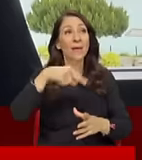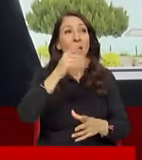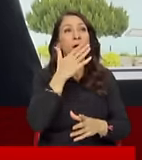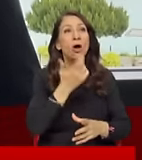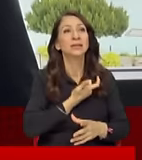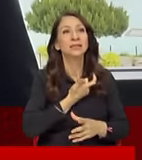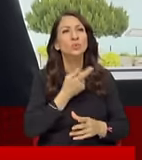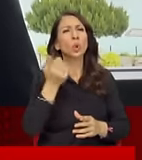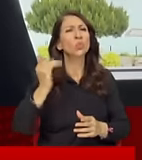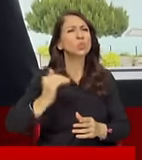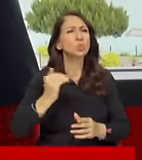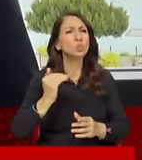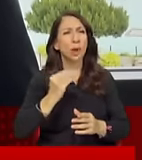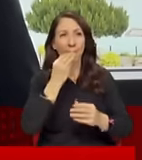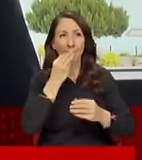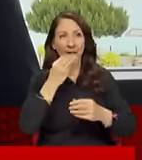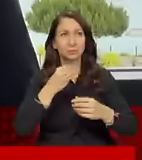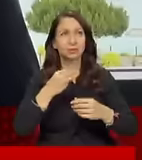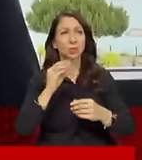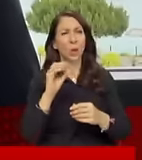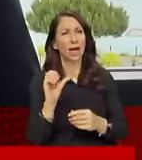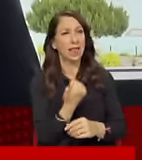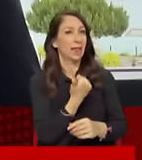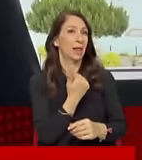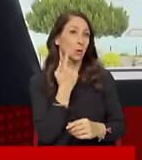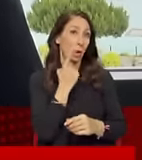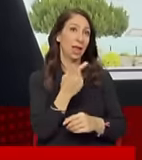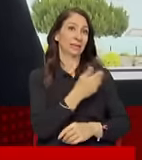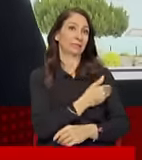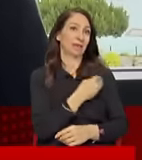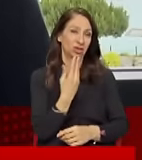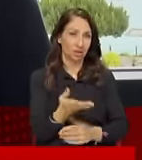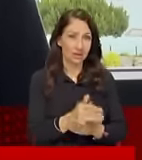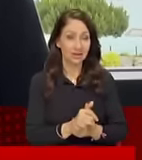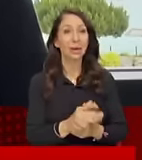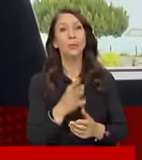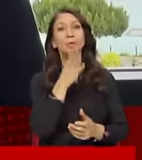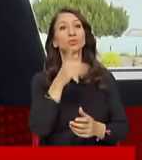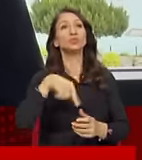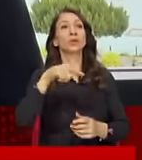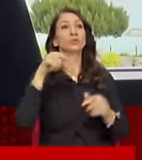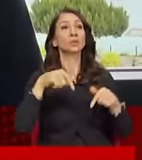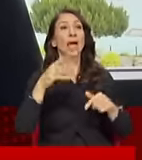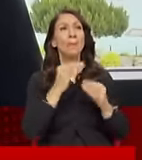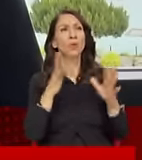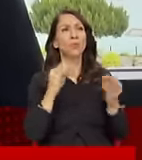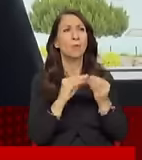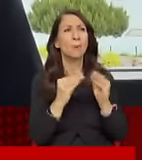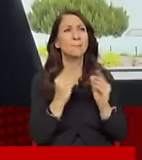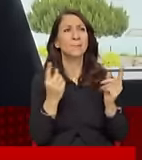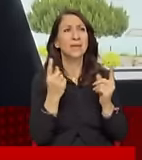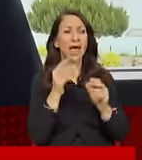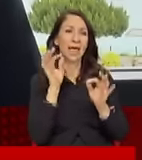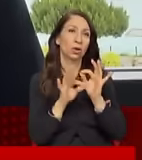ve öğrencilerimize çok uygun fiyata, çok kaliteli sunumlarla hizmet vereceğiz. Biliyorsunuz Türkiye'nin şu anda en büyük problemlerinden